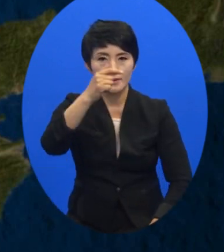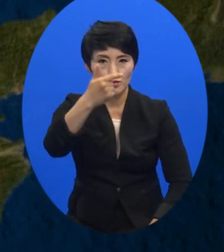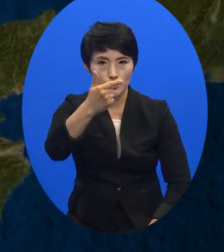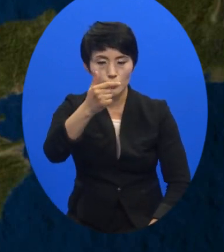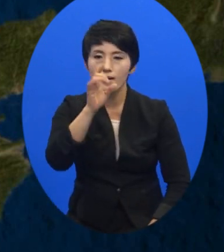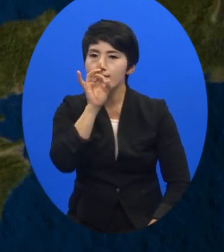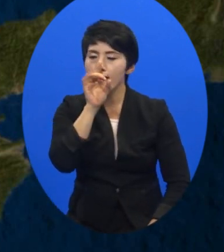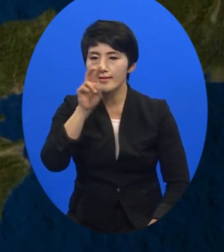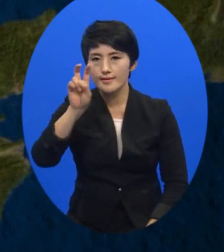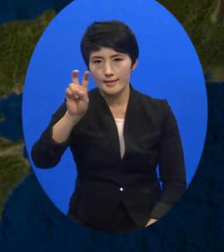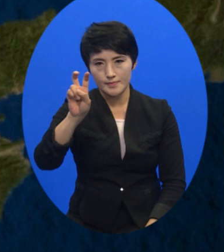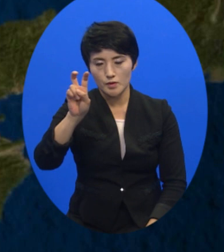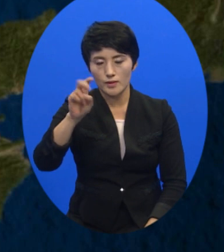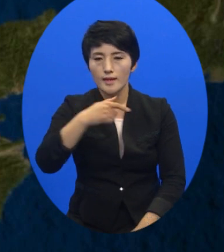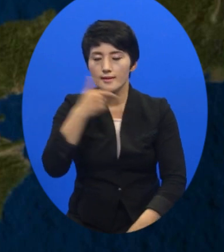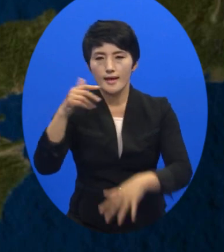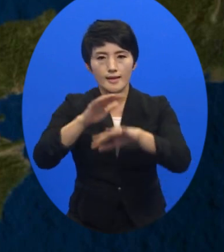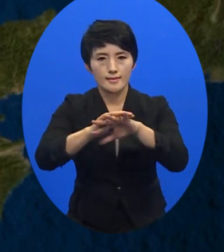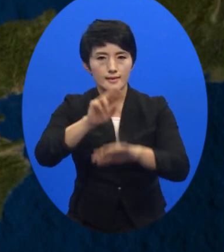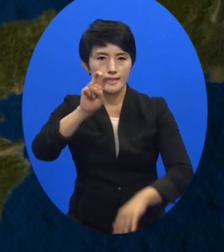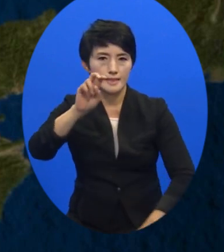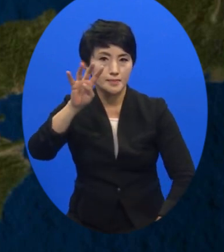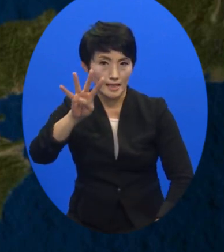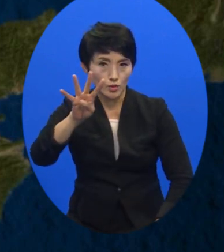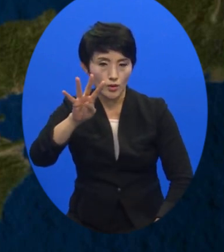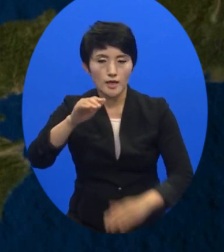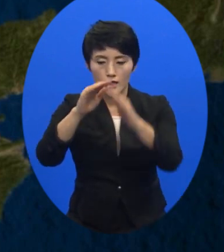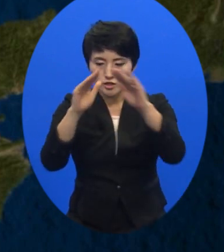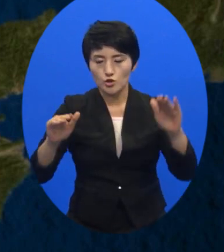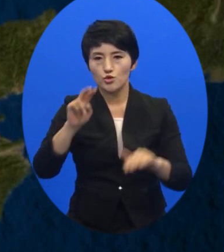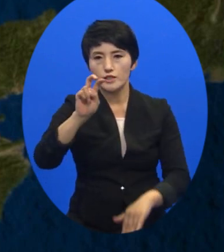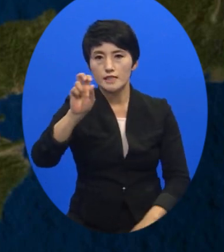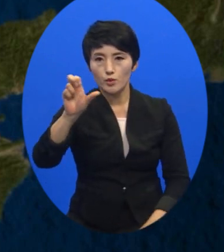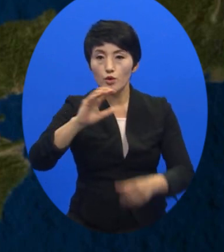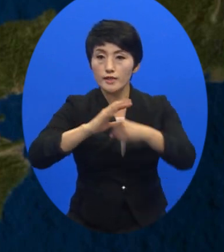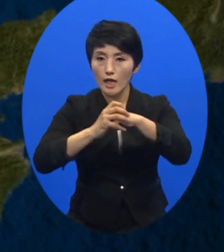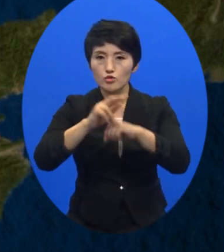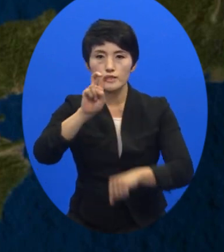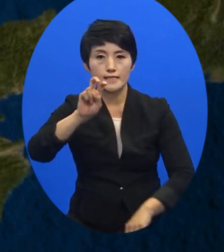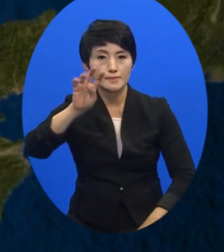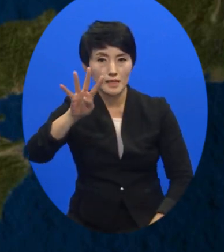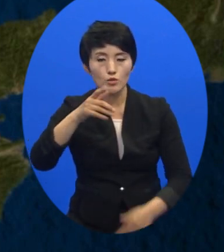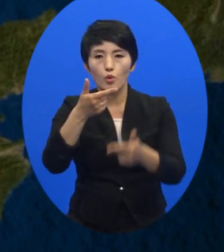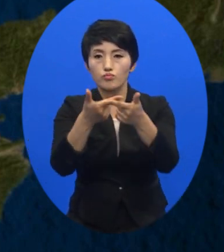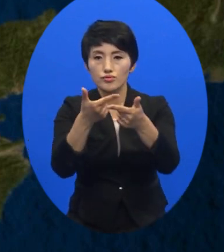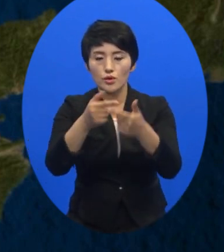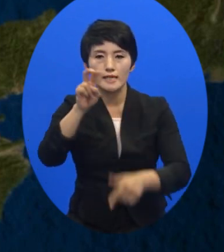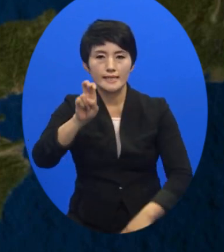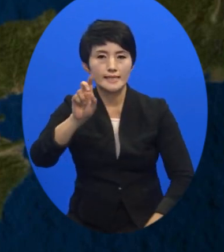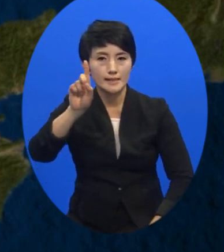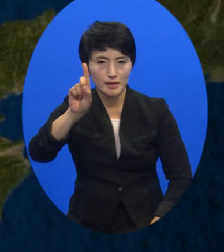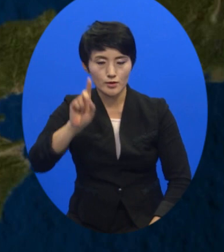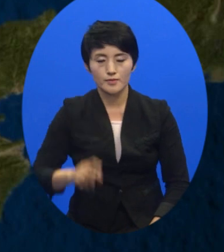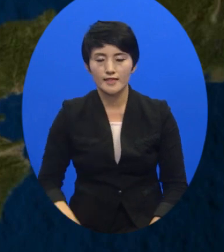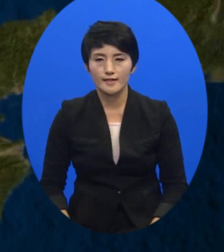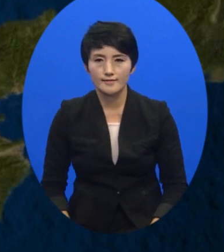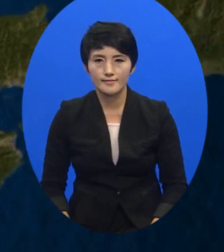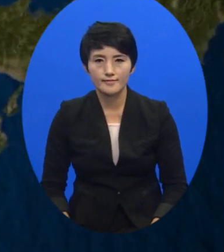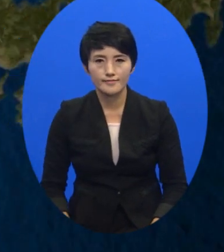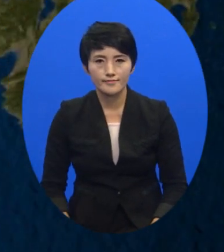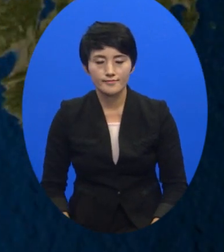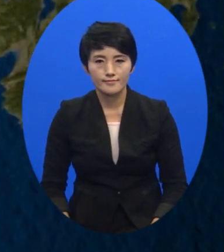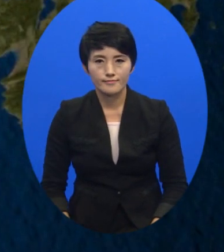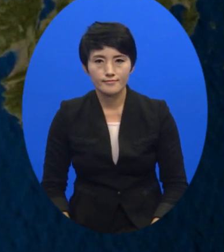26도, 강릉 20도, 대전 24도, 전주 25도, 대구 24도, 부산은 21도 정도를